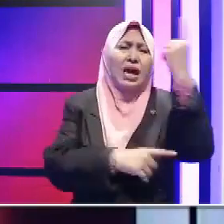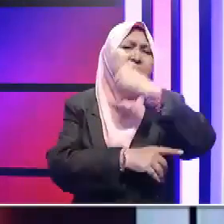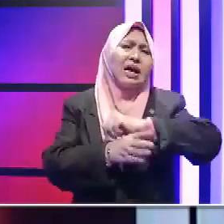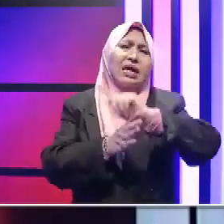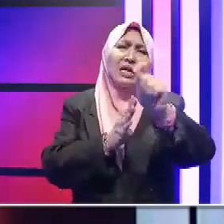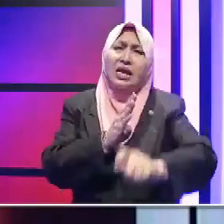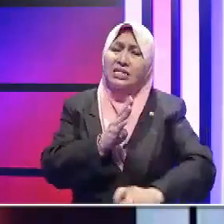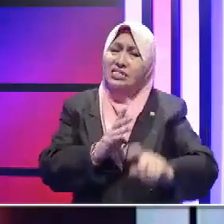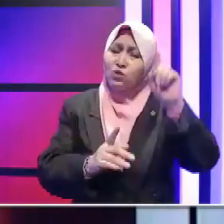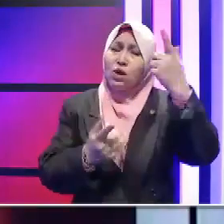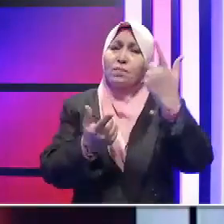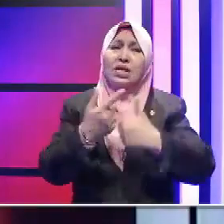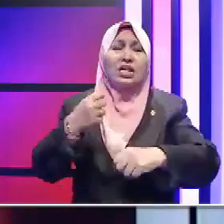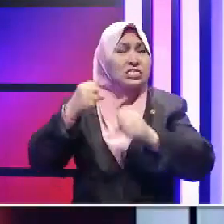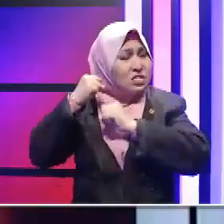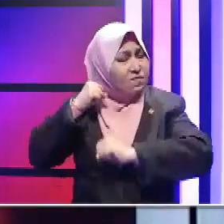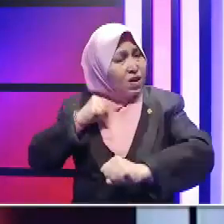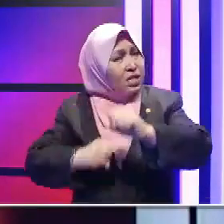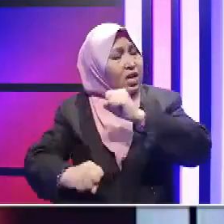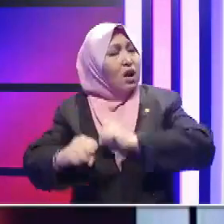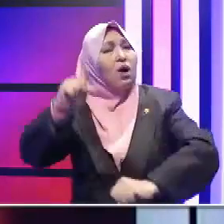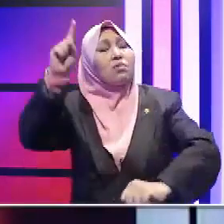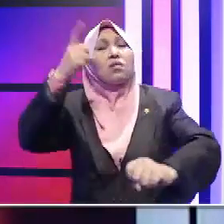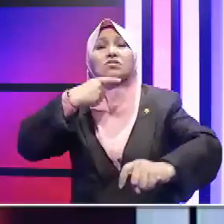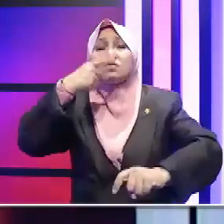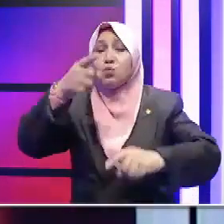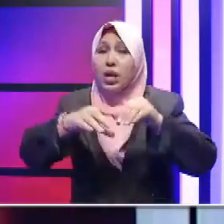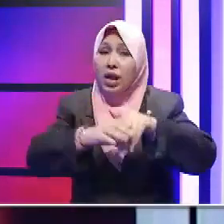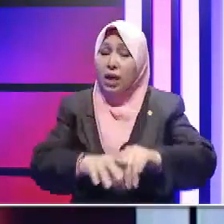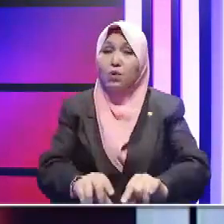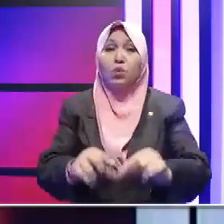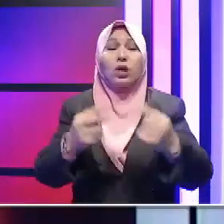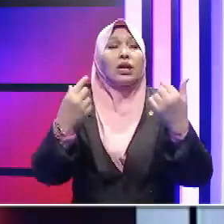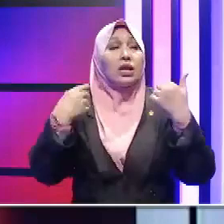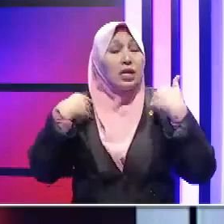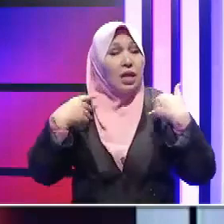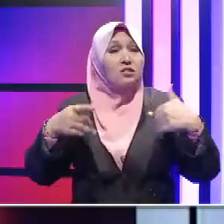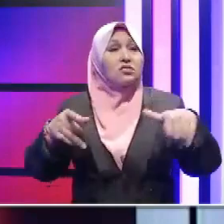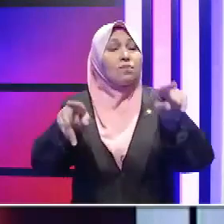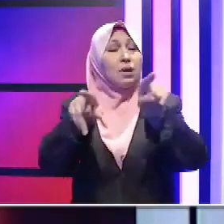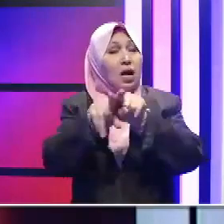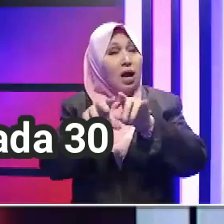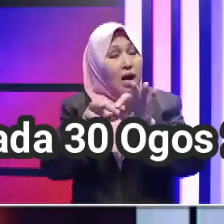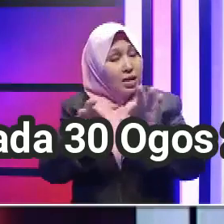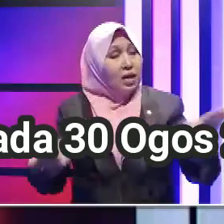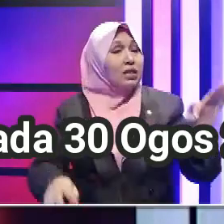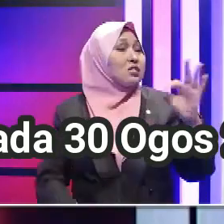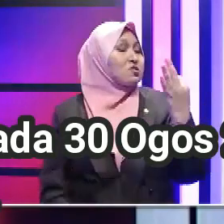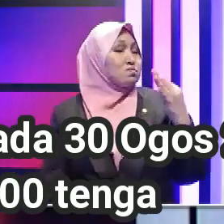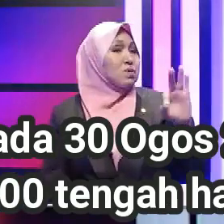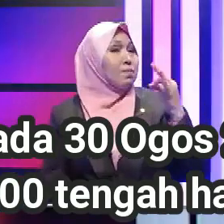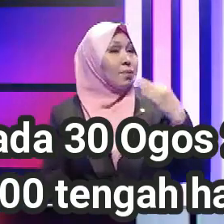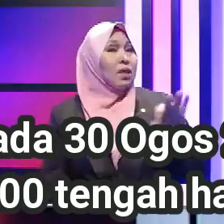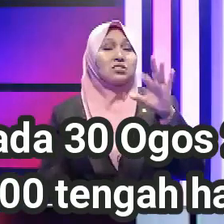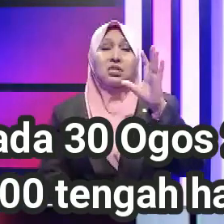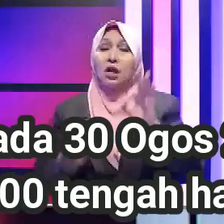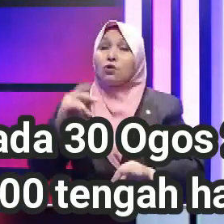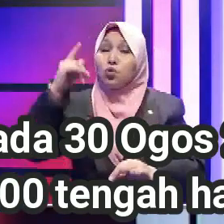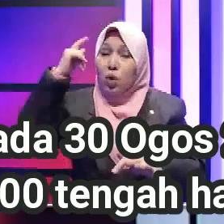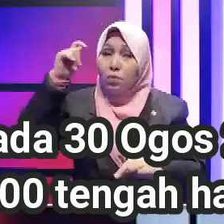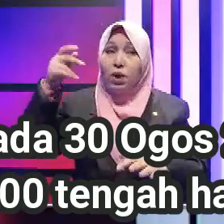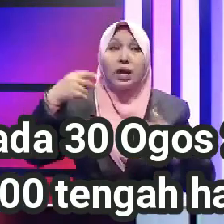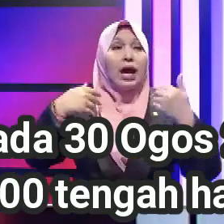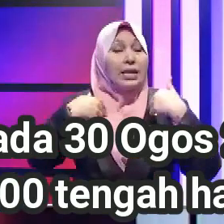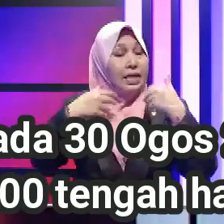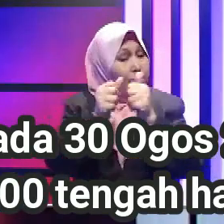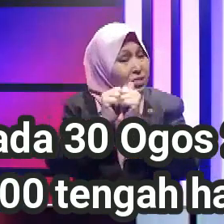maka Salah satu sifat yang Allah ta'ala sebut juga di dalam Alquran adalah seperti ayat yang ke-19 sekiranya tuanku and add